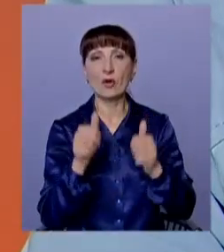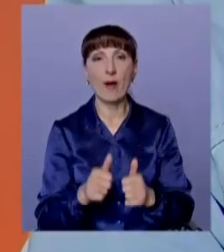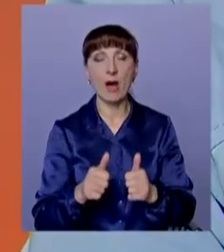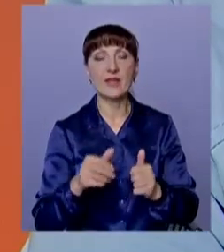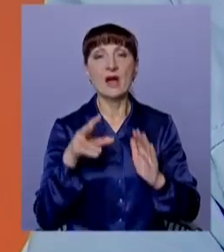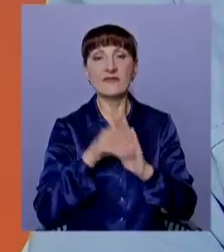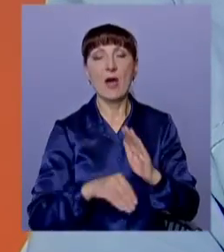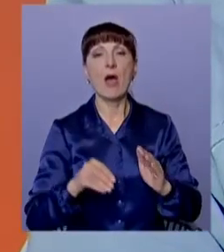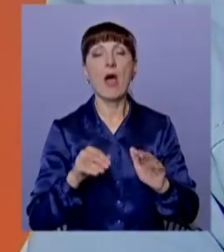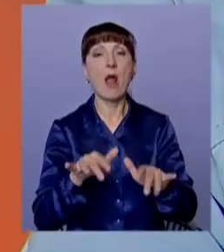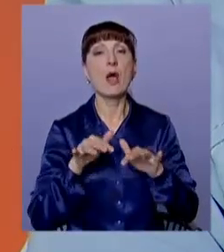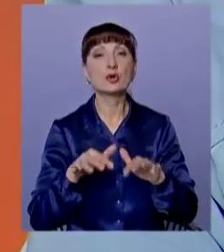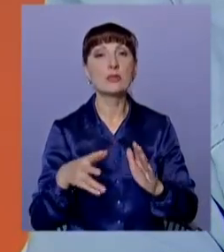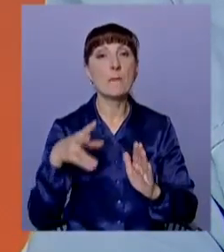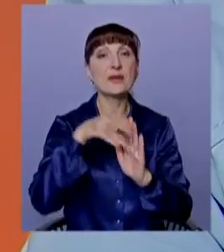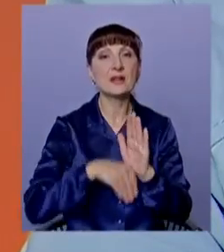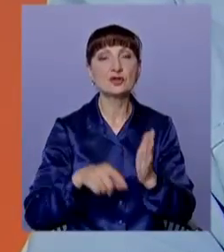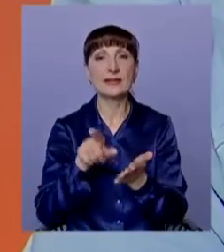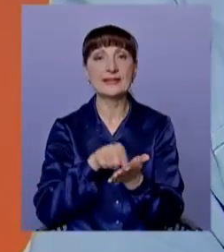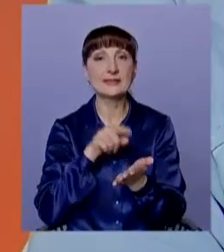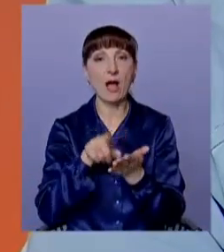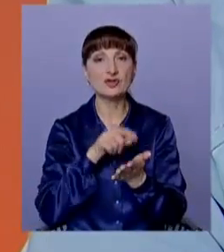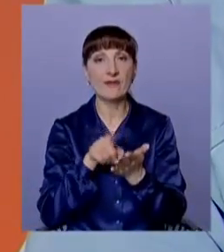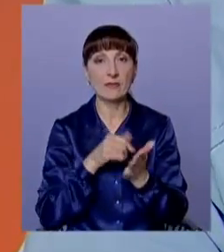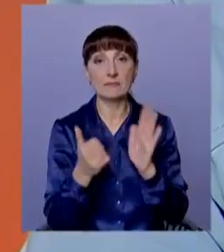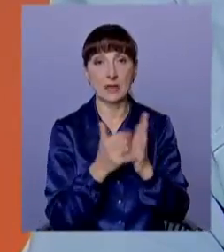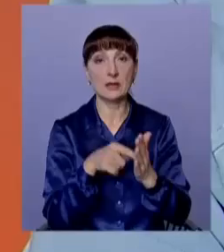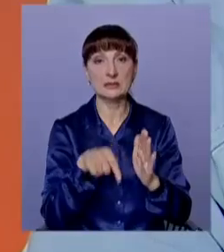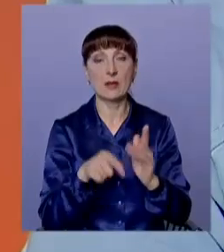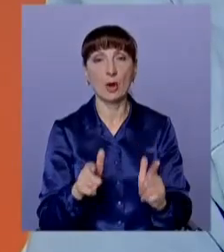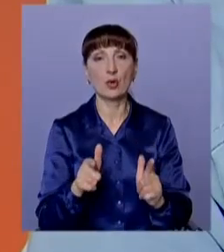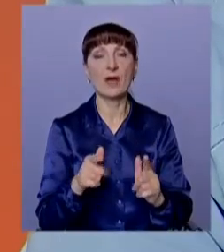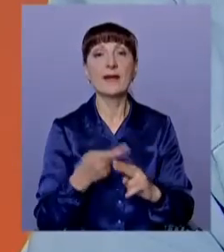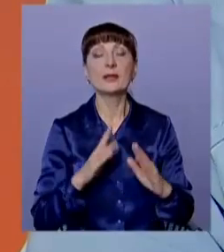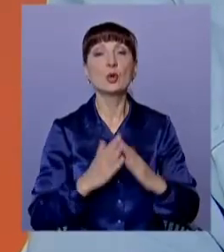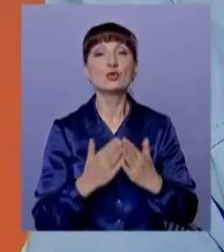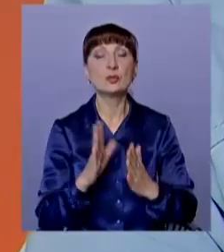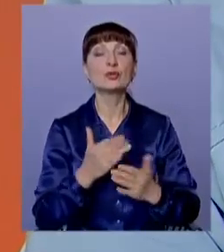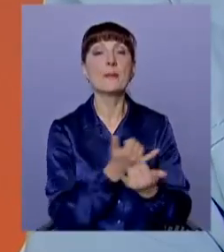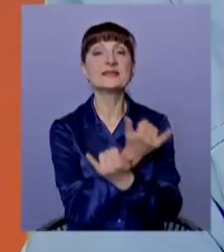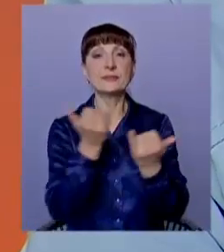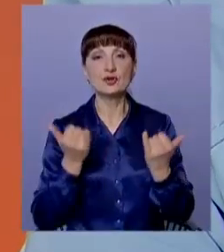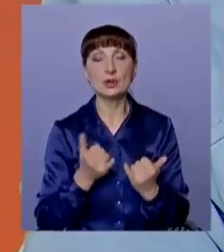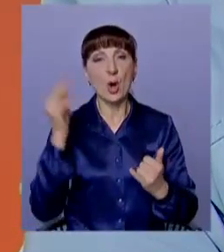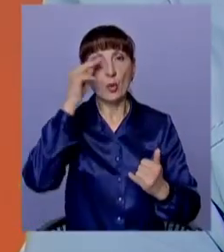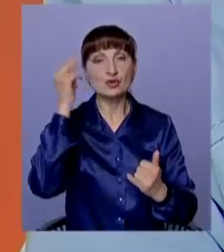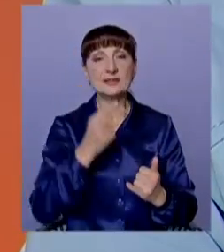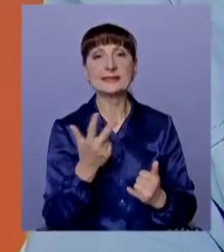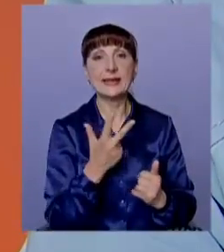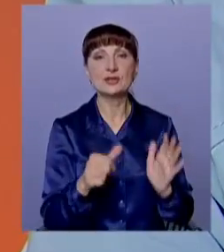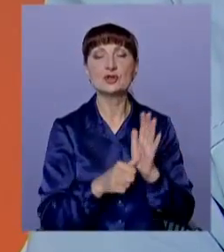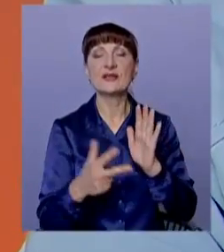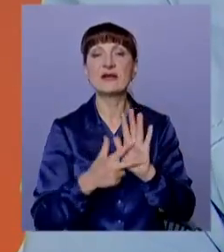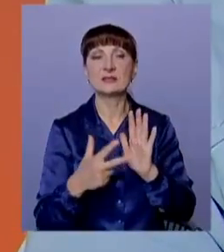электронным приложением для скачивания. Вот эти вот такими учебниками будут обеспечены учащиеся